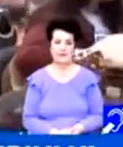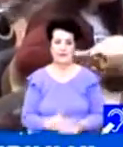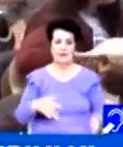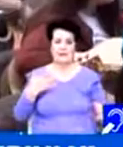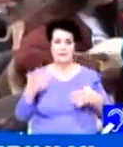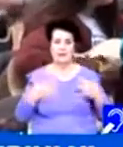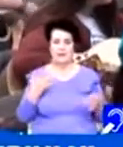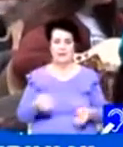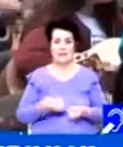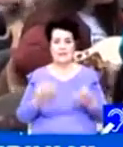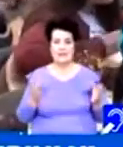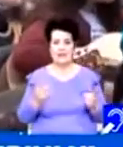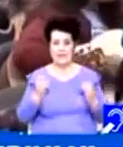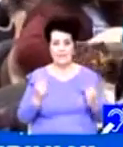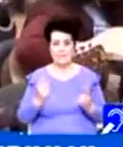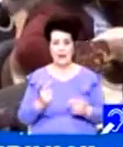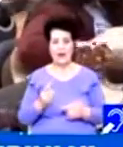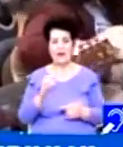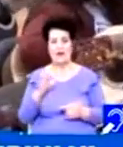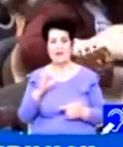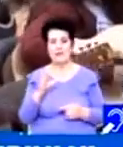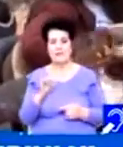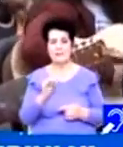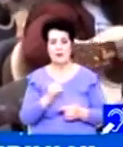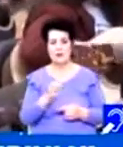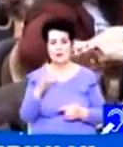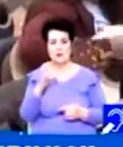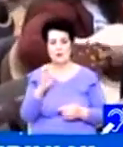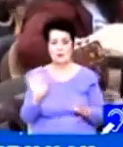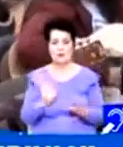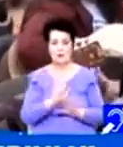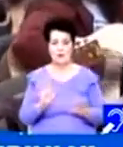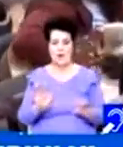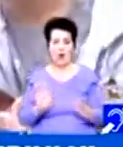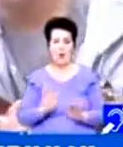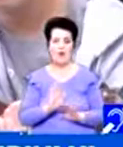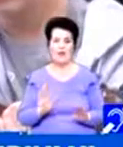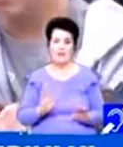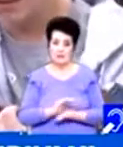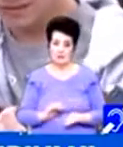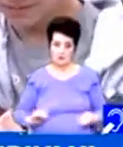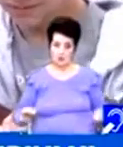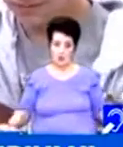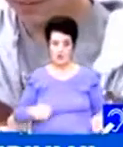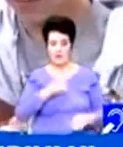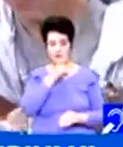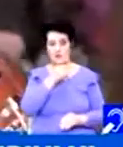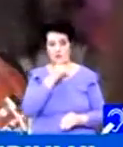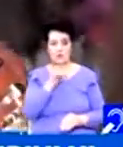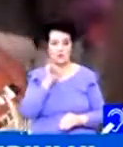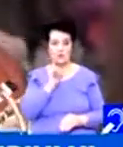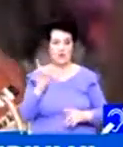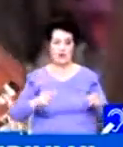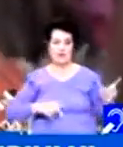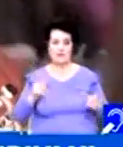Spectacol de zile mari în centrul Sibiului. Aproape 500 de muzicieni, adulți și copii au cântat la unison melodii de folk și rock la